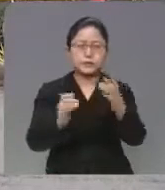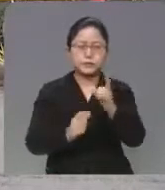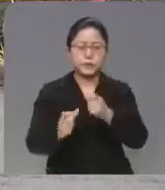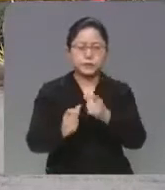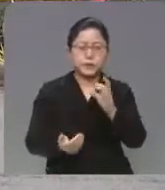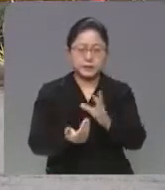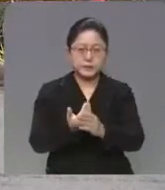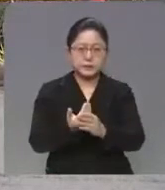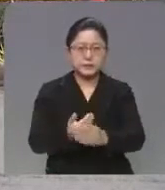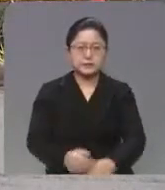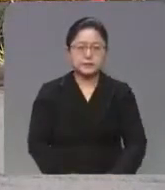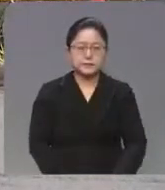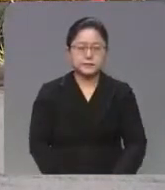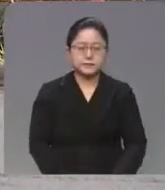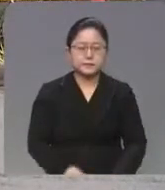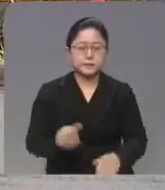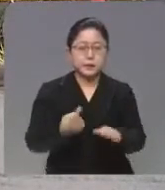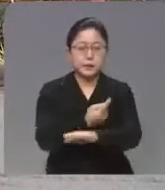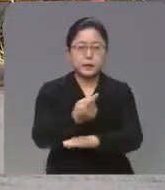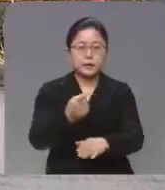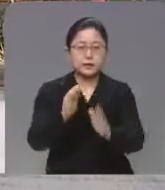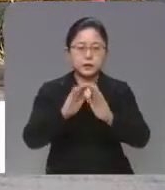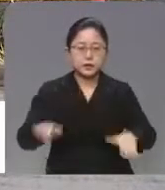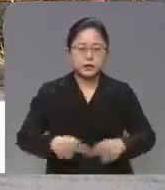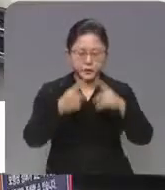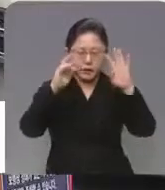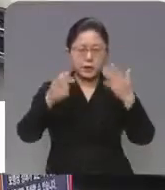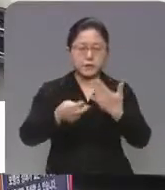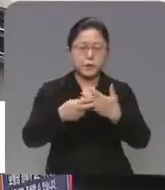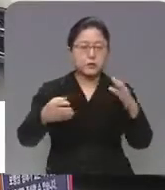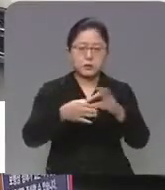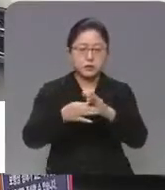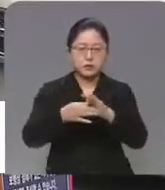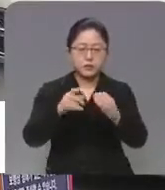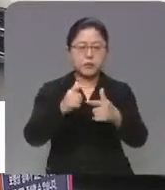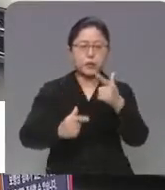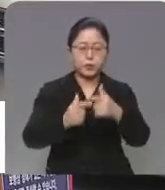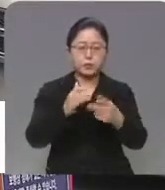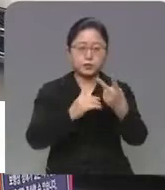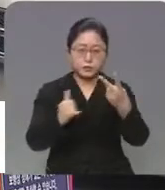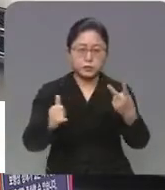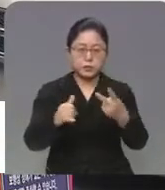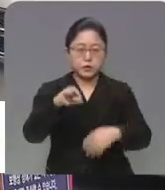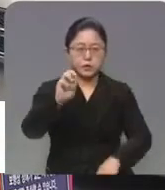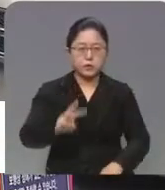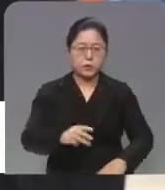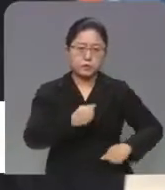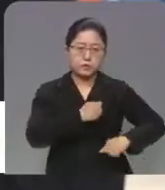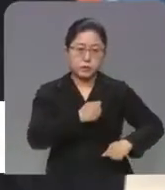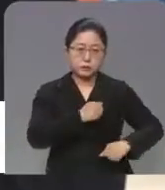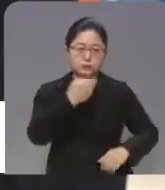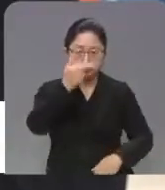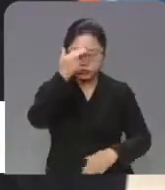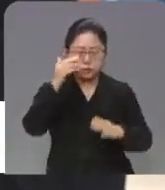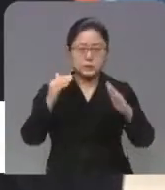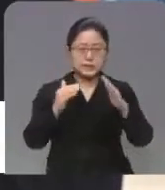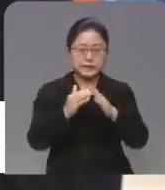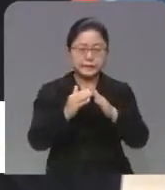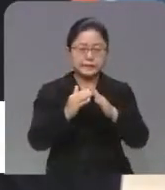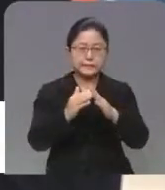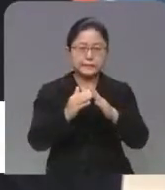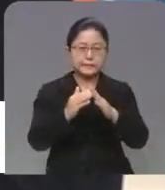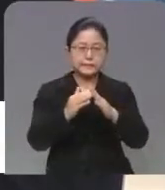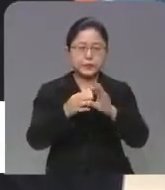나왔습니다. 이외 지역은 전남대병원 연관 확진자가 목포에서 2명, 광주 상무지구 룸소주방 연관